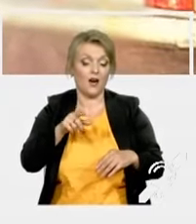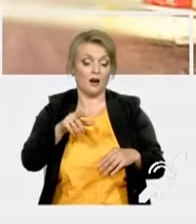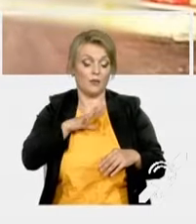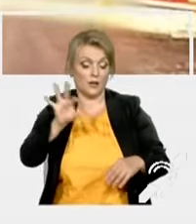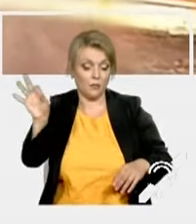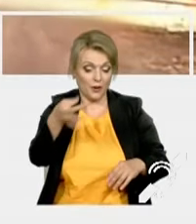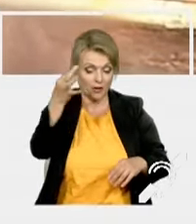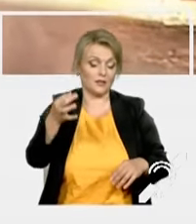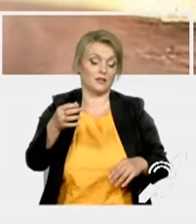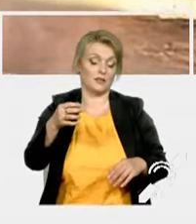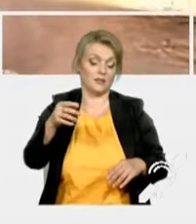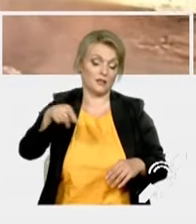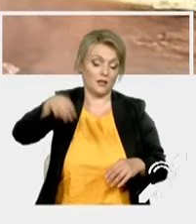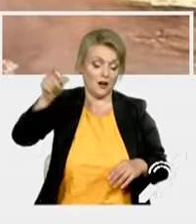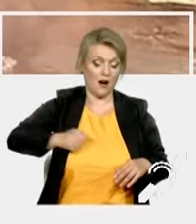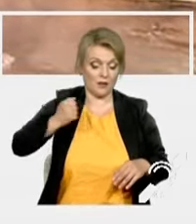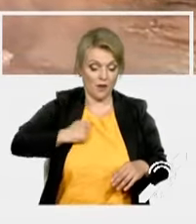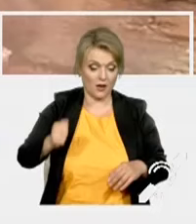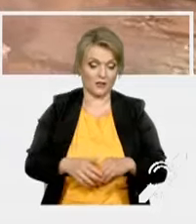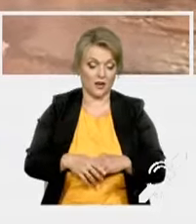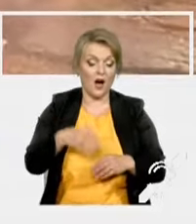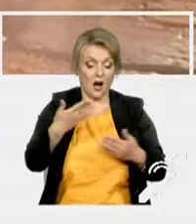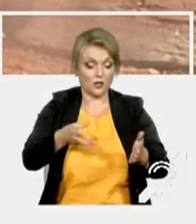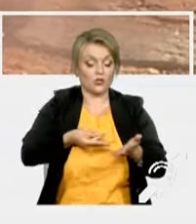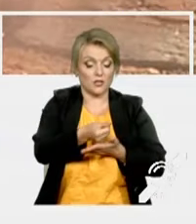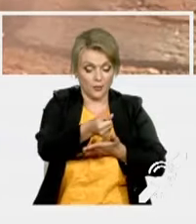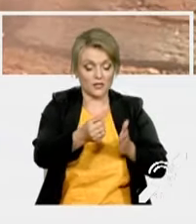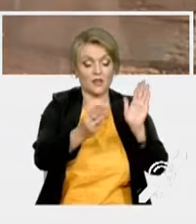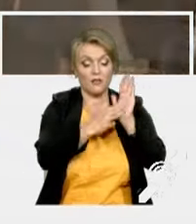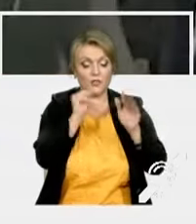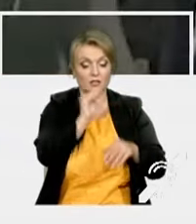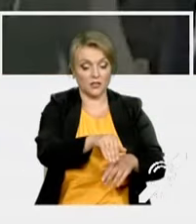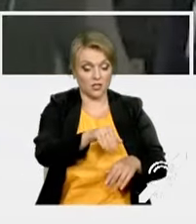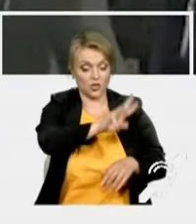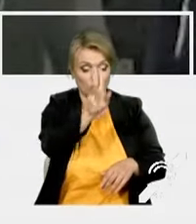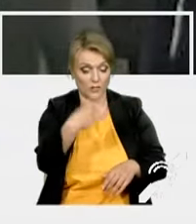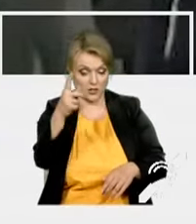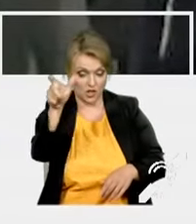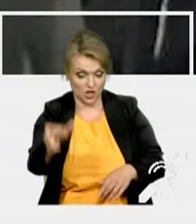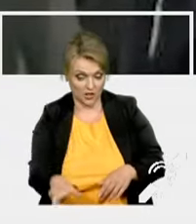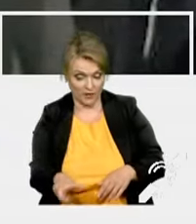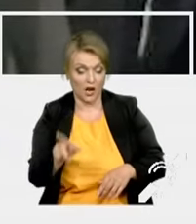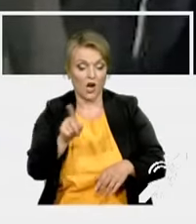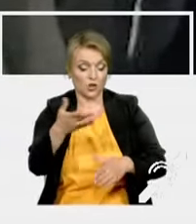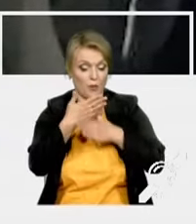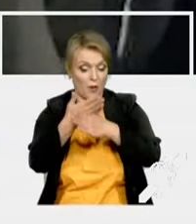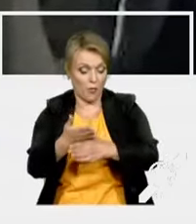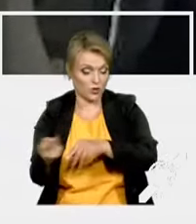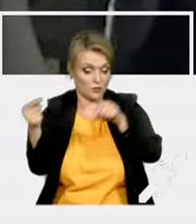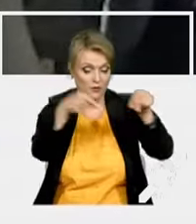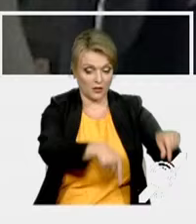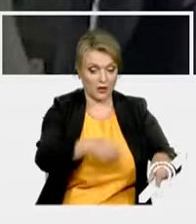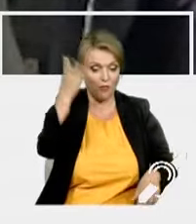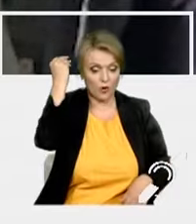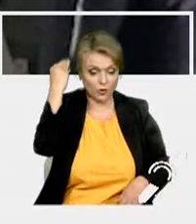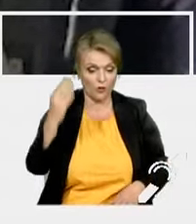ce variau între 6 și 8000 $2000 idu pentru ștampila din pașaport de de intrare legală pe